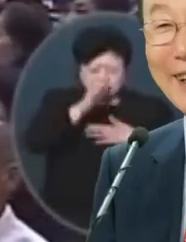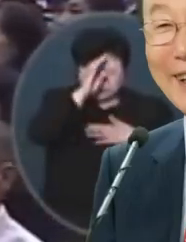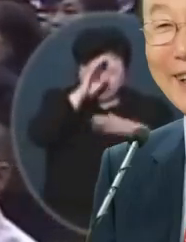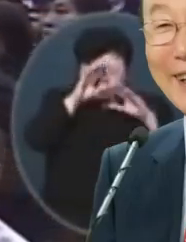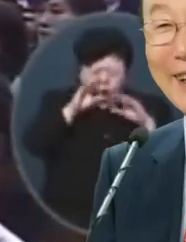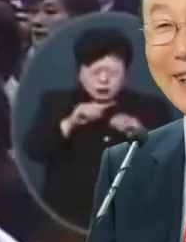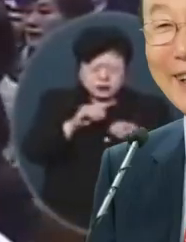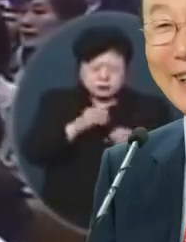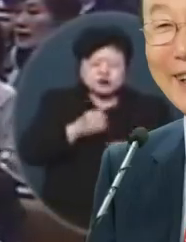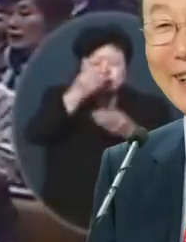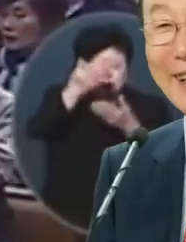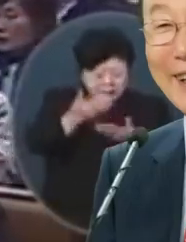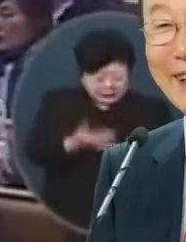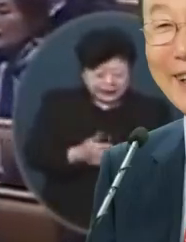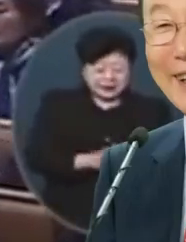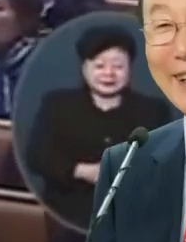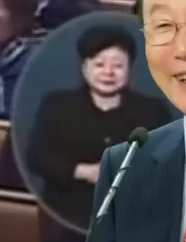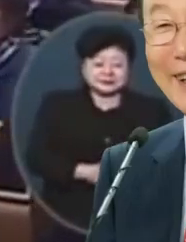나는 축복을 받았다.